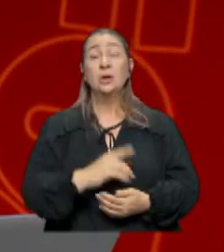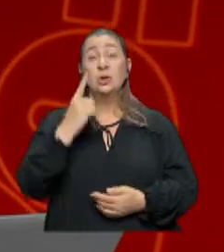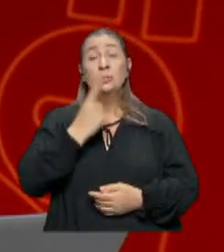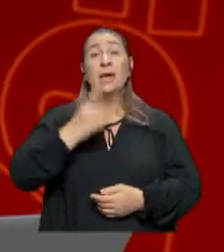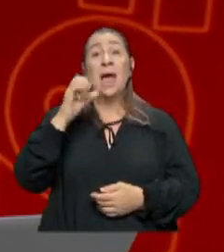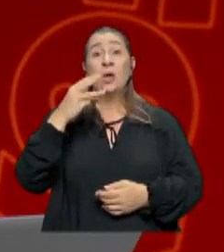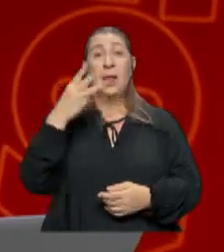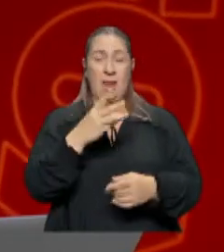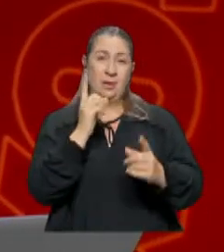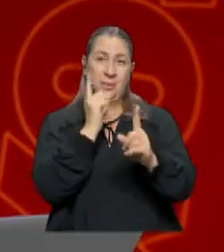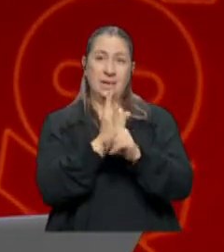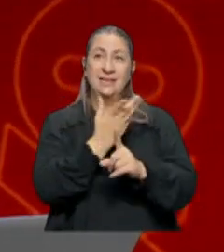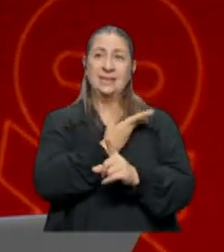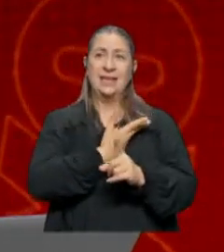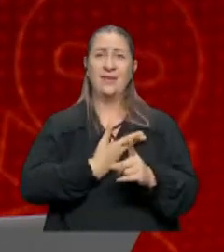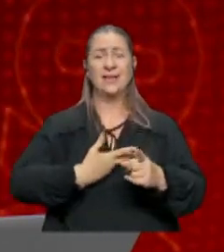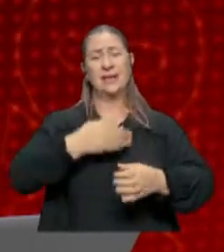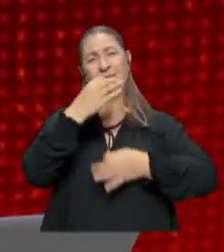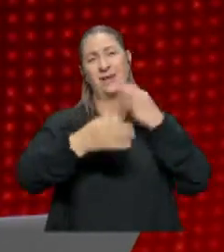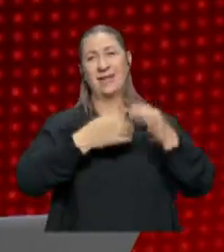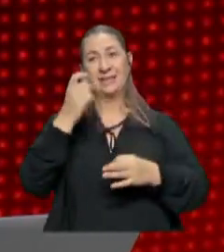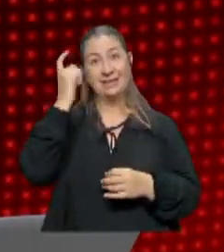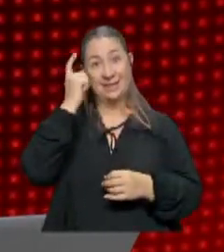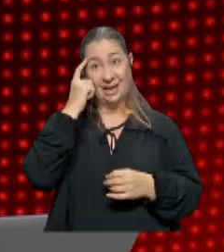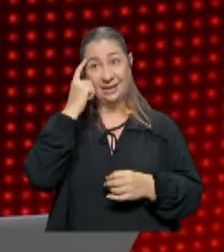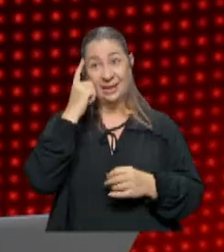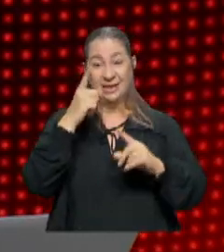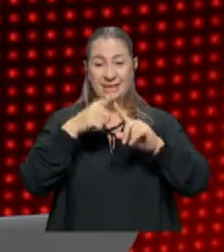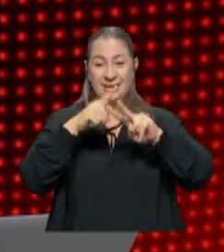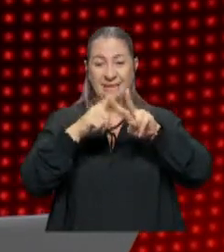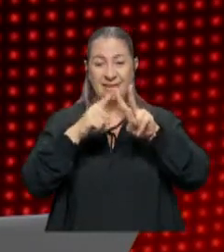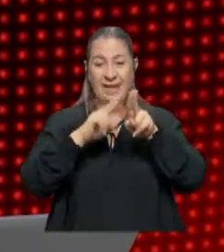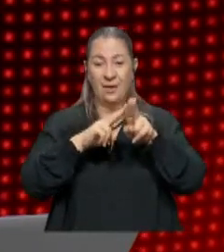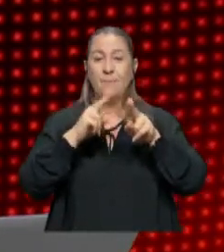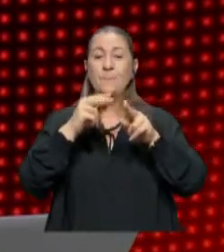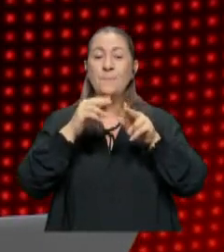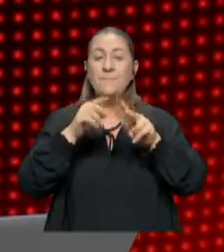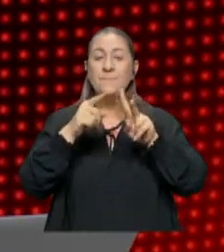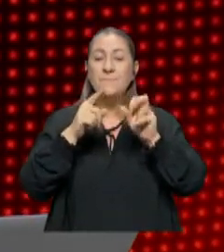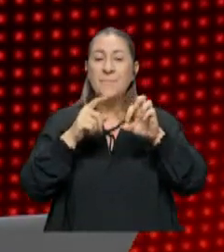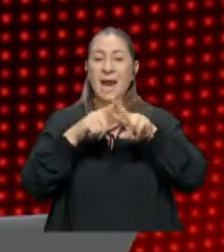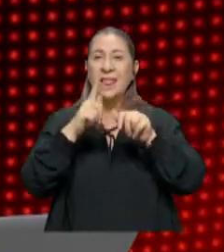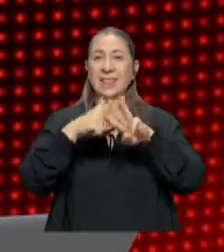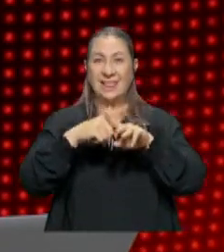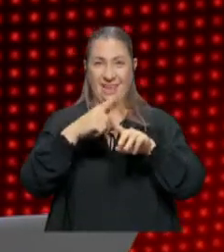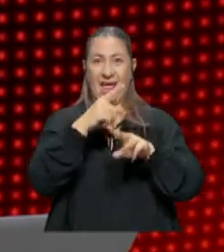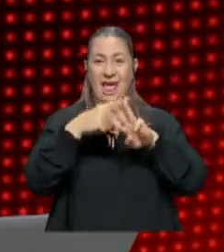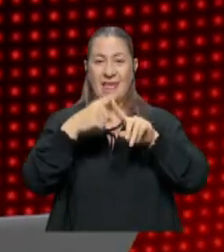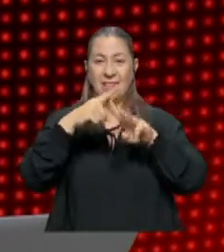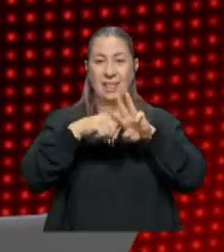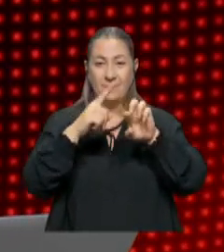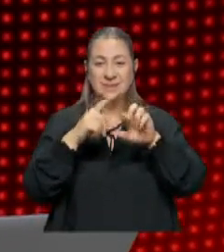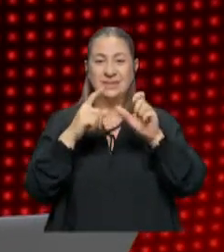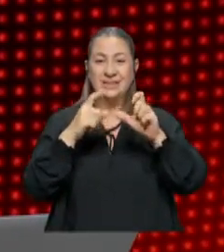Cumhurbaşkanı Erdoğan'a yönelik sevgi dolu ifadeleriyle tanınan tank palet fabrikası tartışmalarının odağındaki isim Ethem